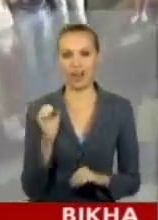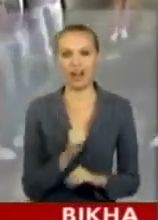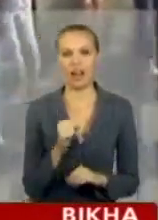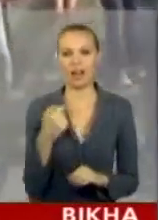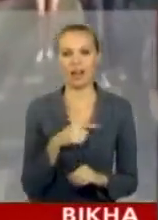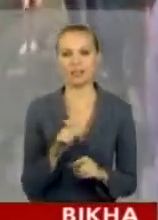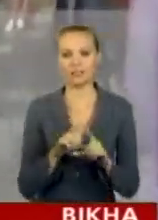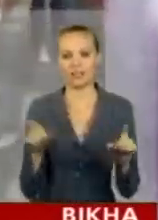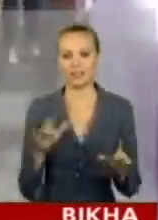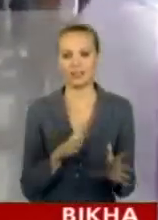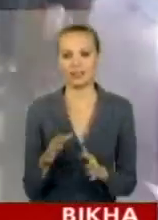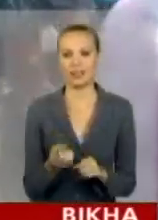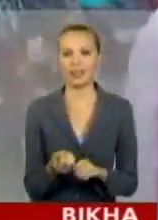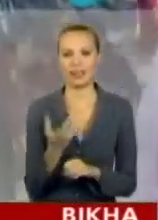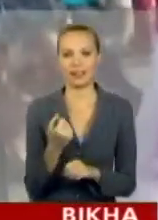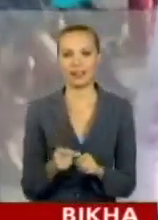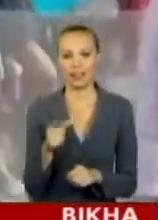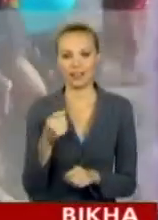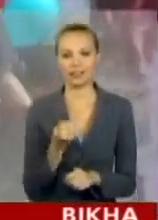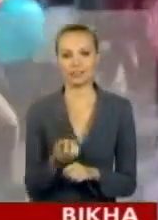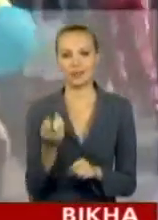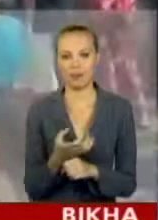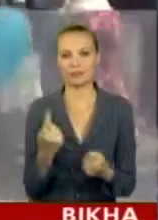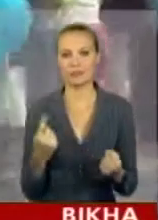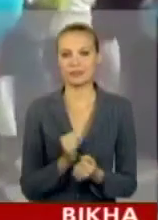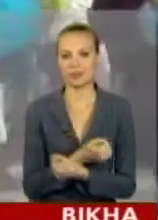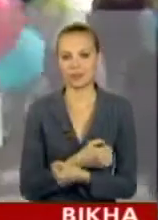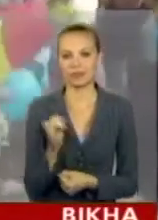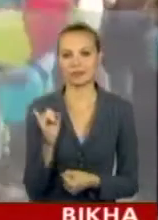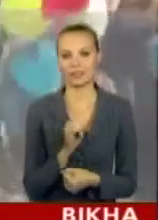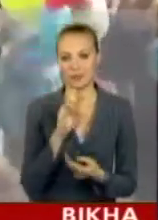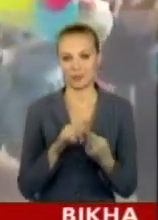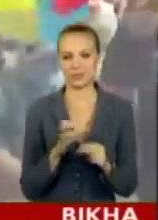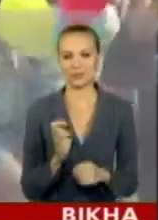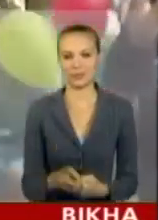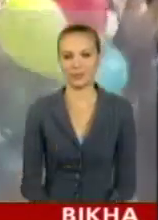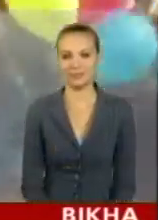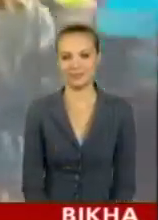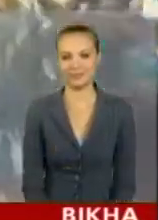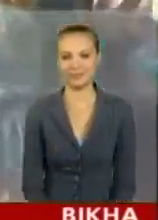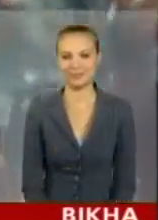Апофеозом подій став келих шампанського, міцні обійми і поцілунок.